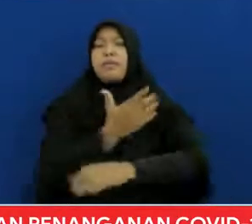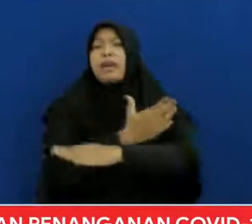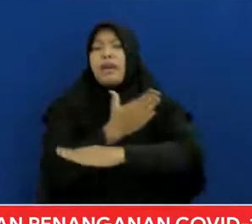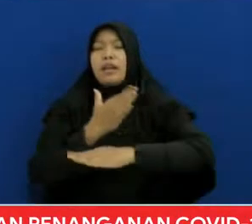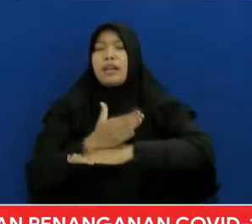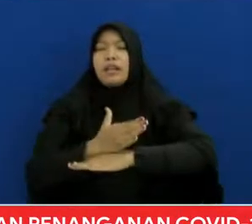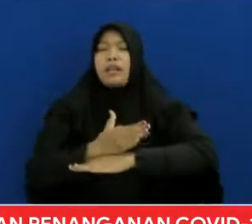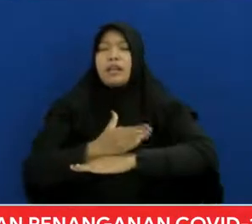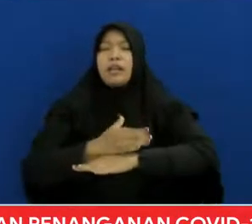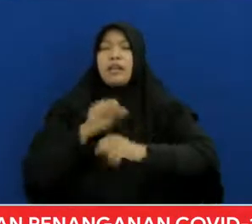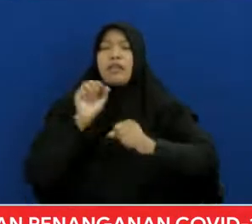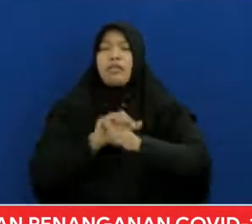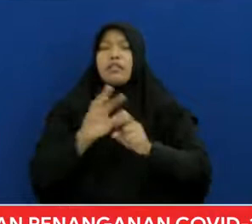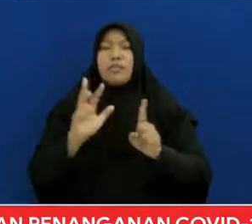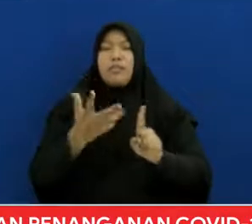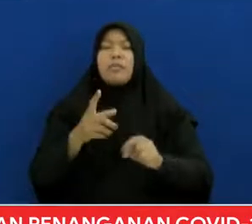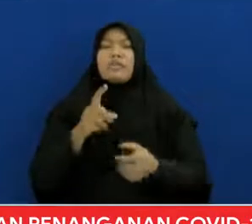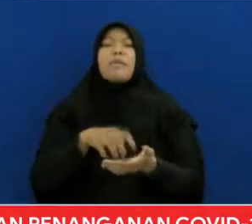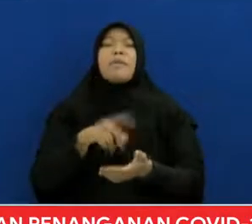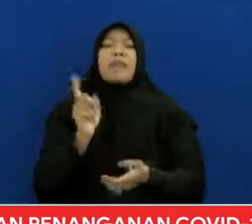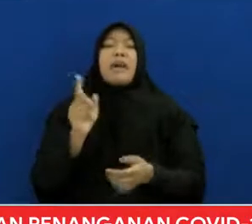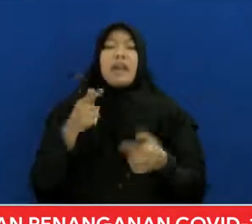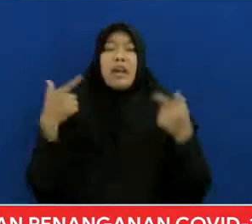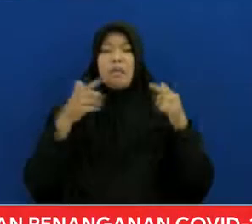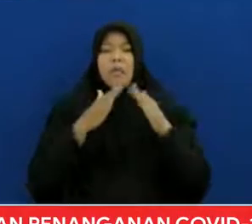di Pendopo Rumah Gubernur.